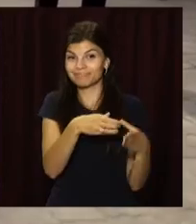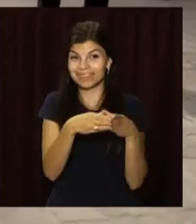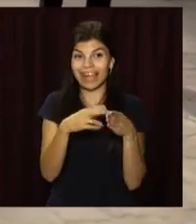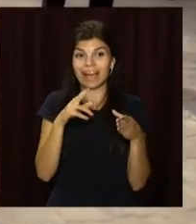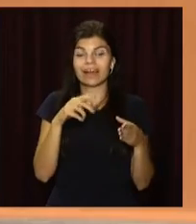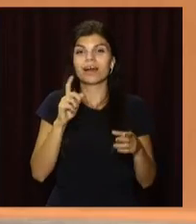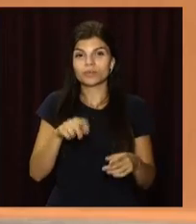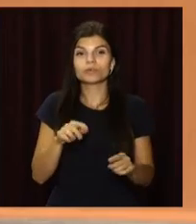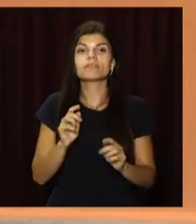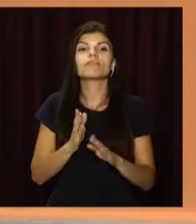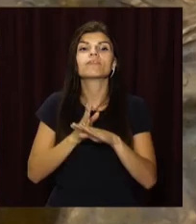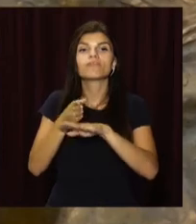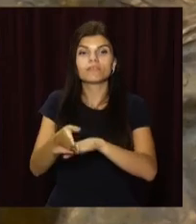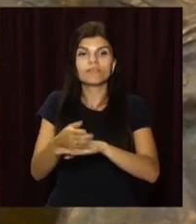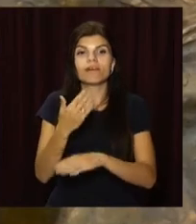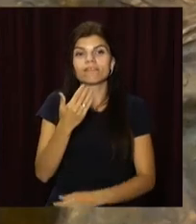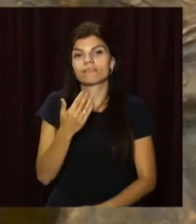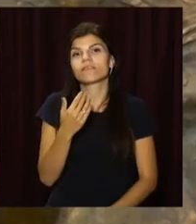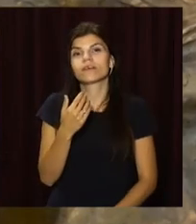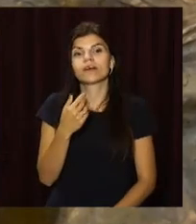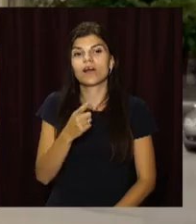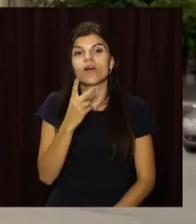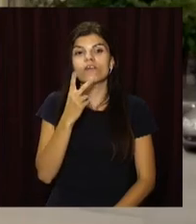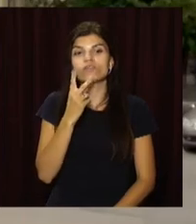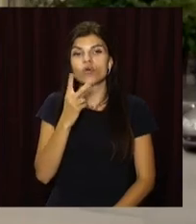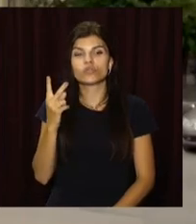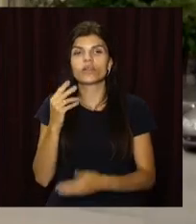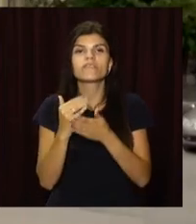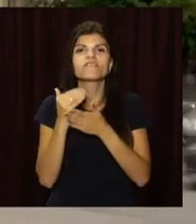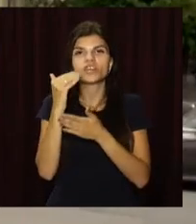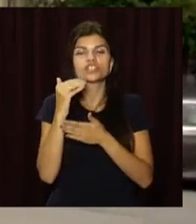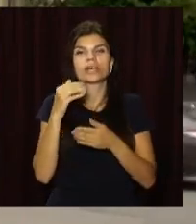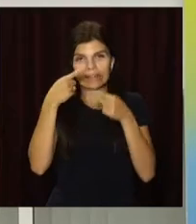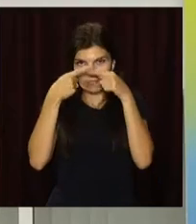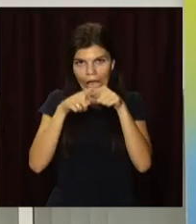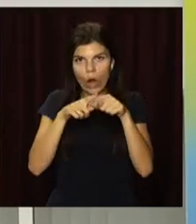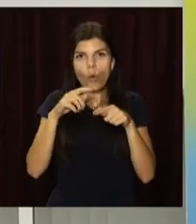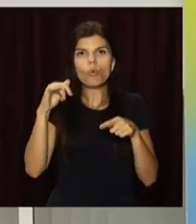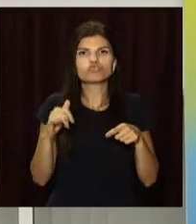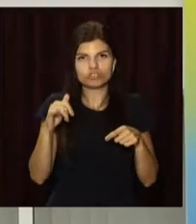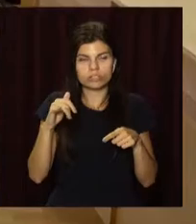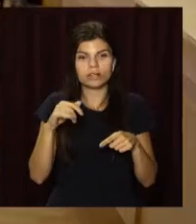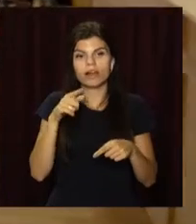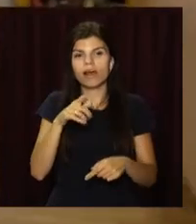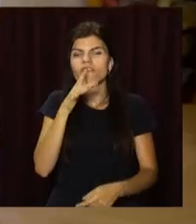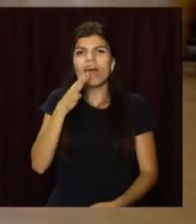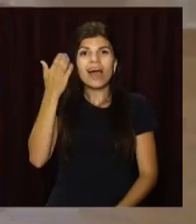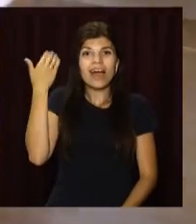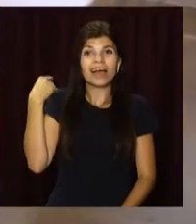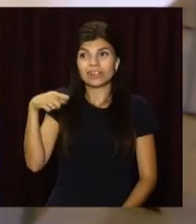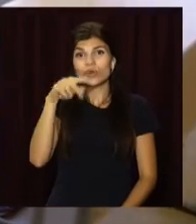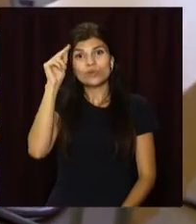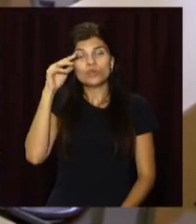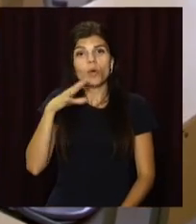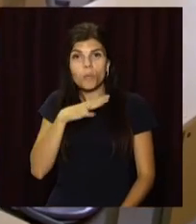і в альма-матері першого президента Казахстану – 22-му вищому професійному техучилищі. У 60-х роках студенти з Казахстану вивчали